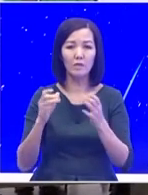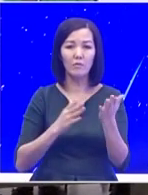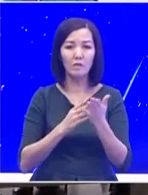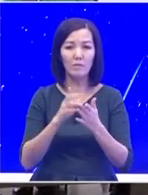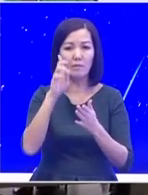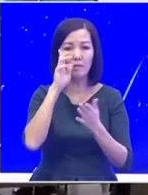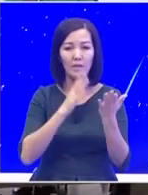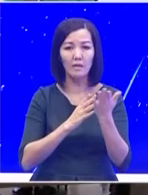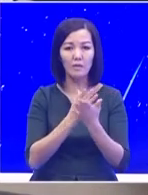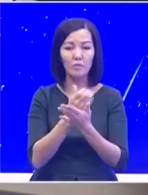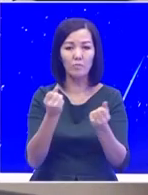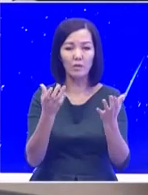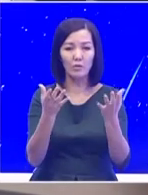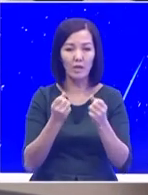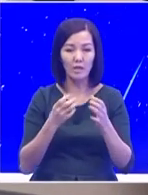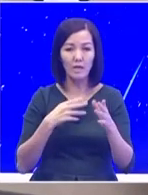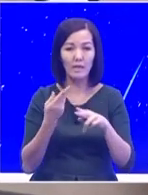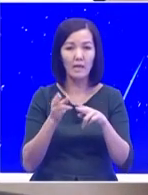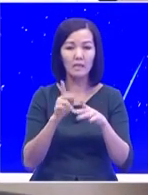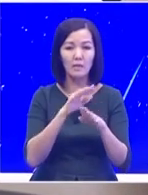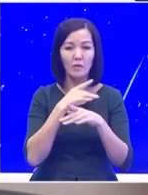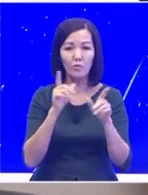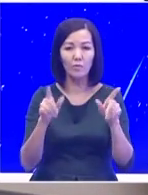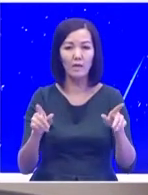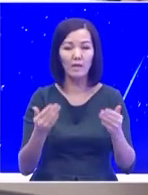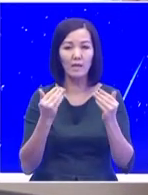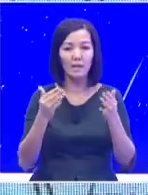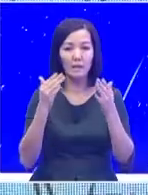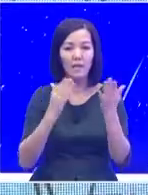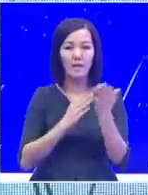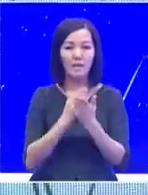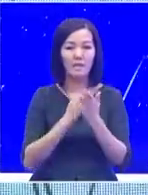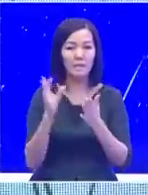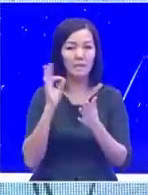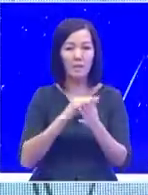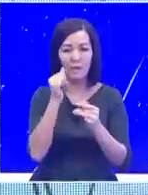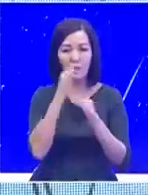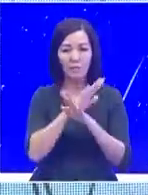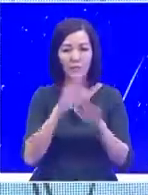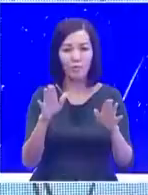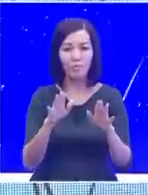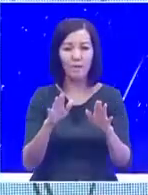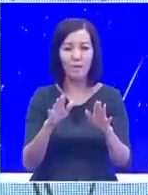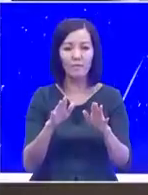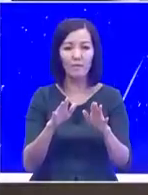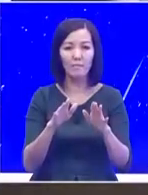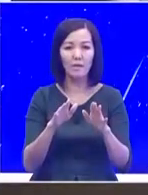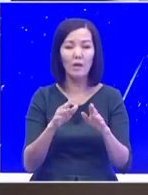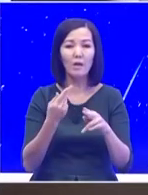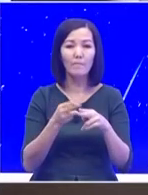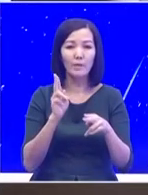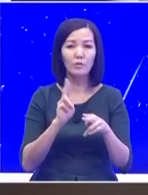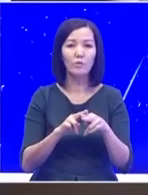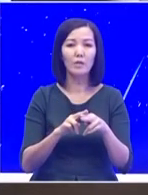сақтау салалары бойынша мемлекеттік қызмет түріне жүгінген. Әйтсе де көптеген азаматтар әлі де қызметтерді пайдаланудың тиімді жолын